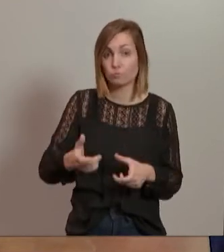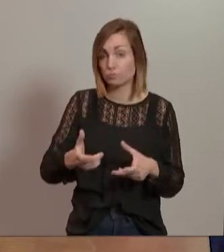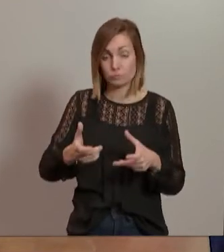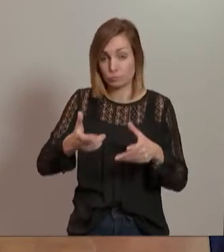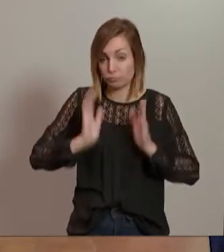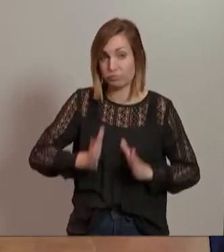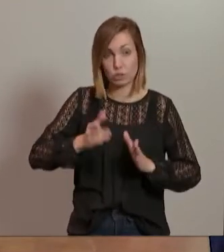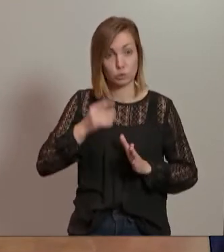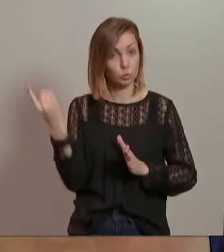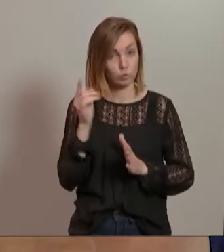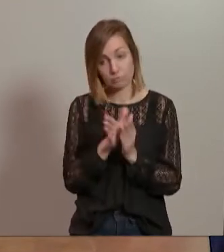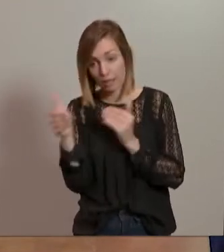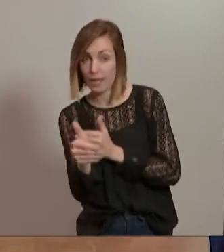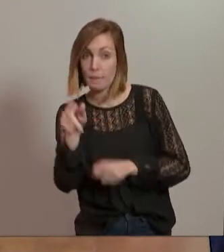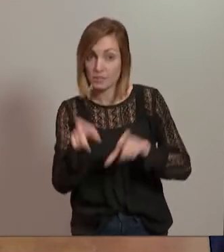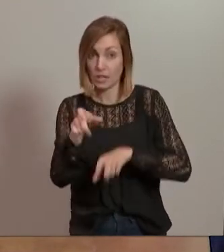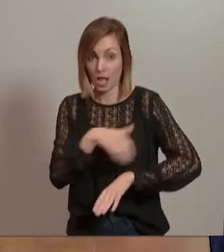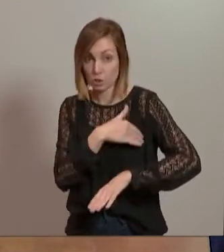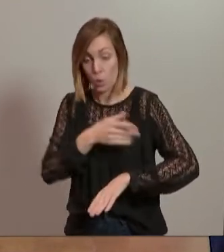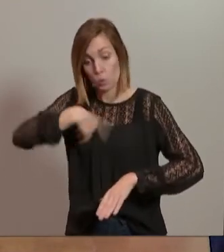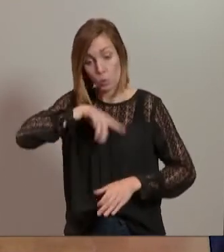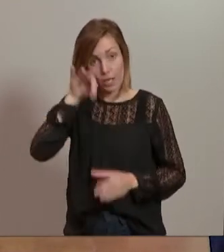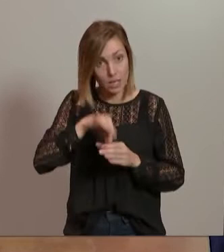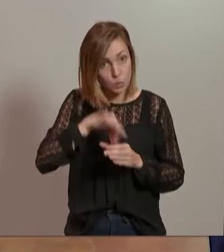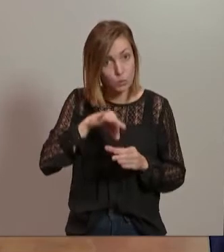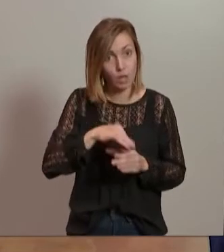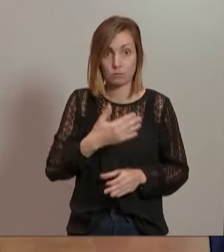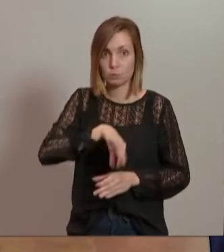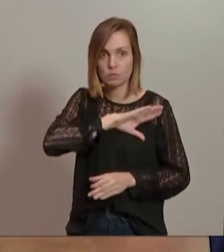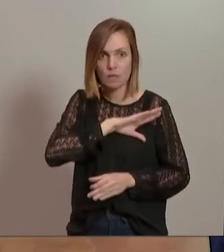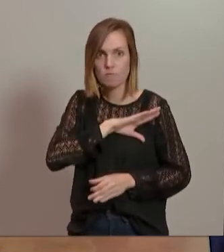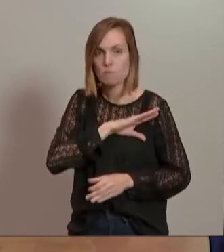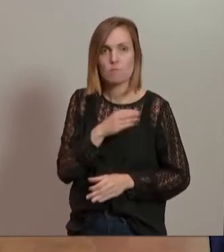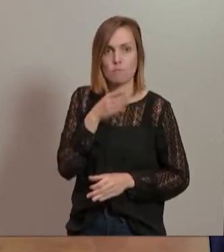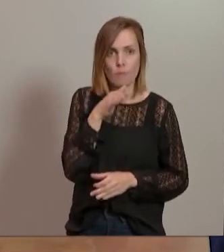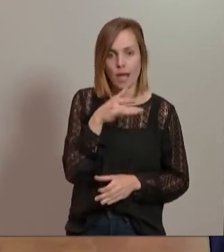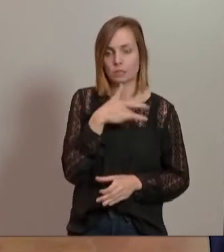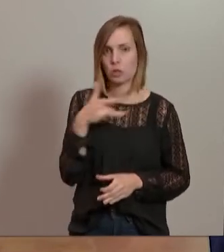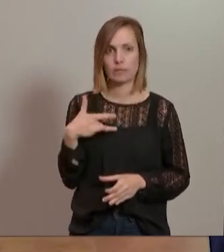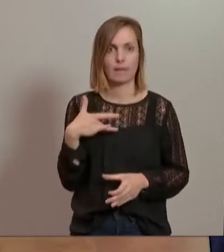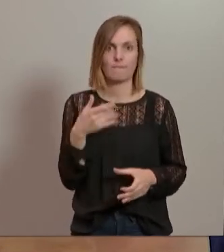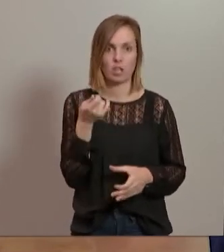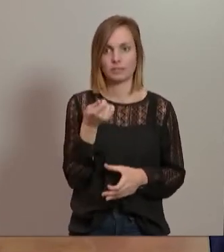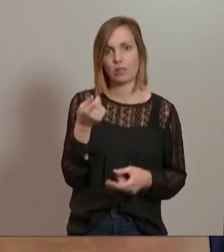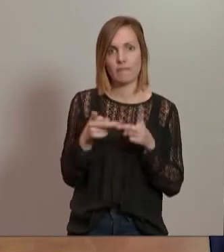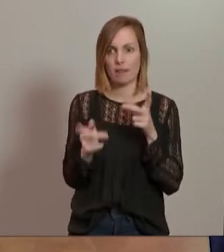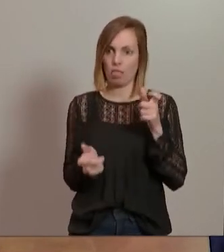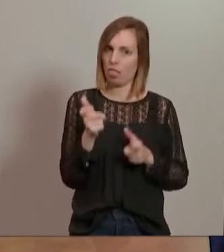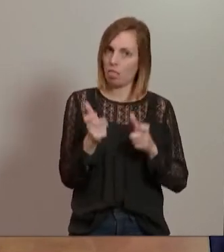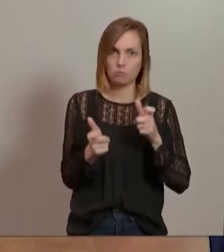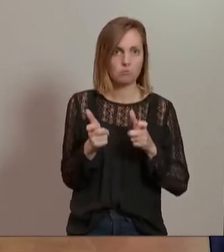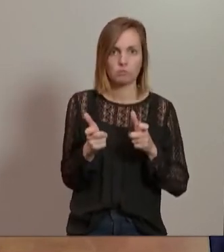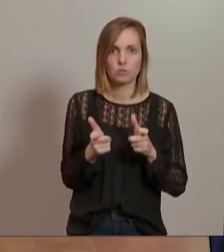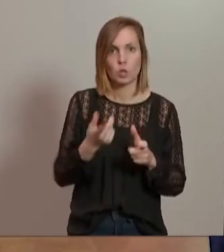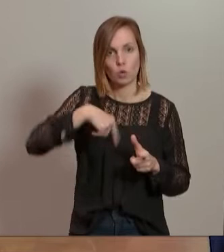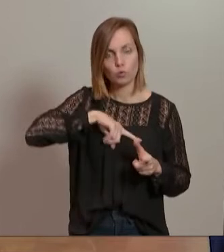agents. Nous sommes des élus responsables, soucieux de ne pas mettre en péril la santé financière de la ville. Et si nous avons fait le choix de porter